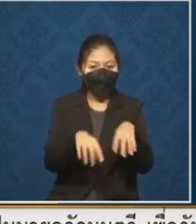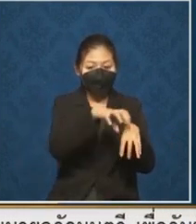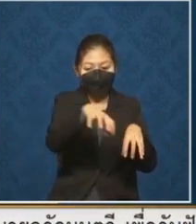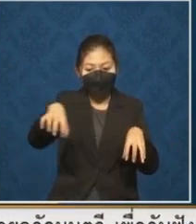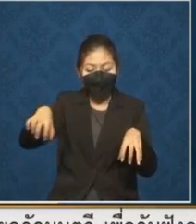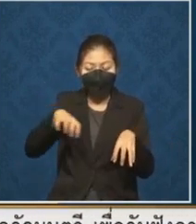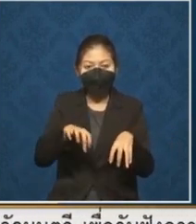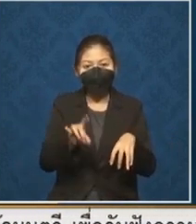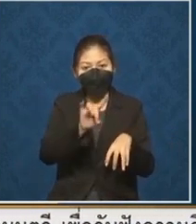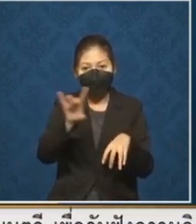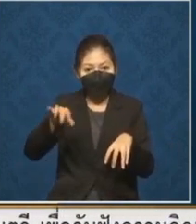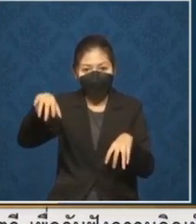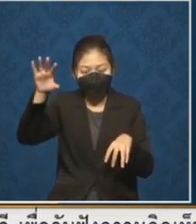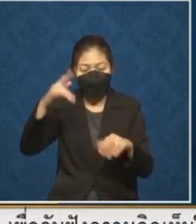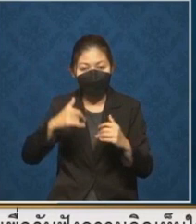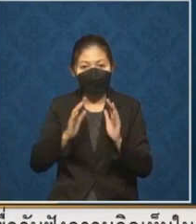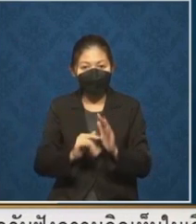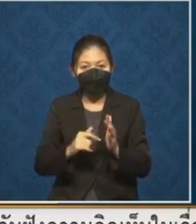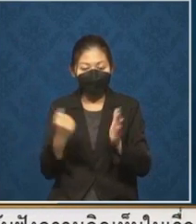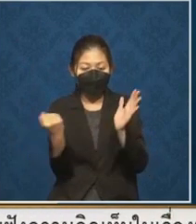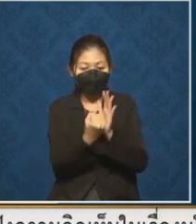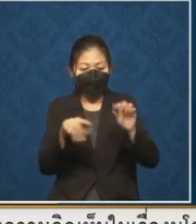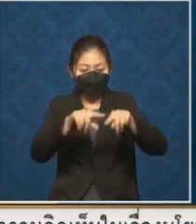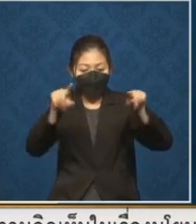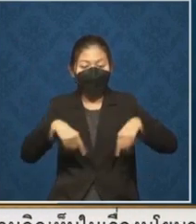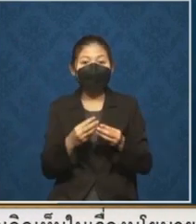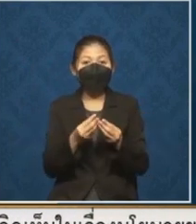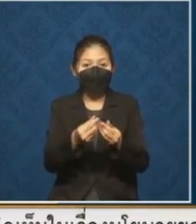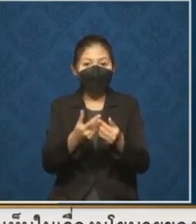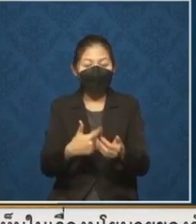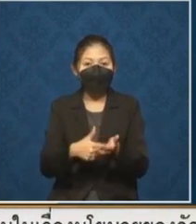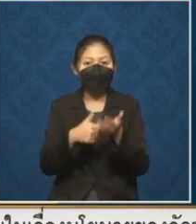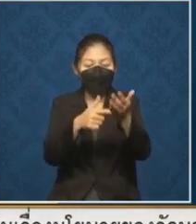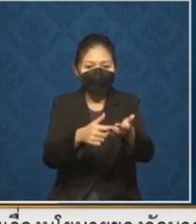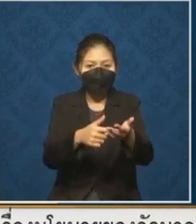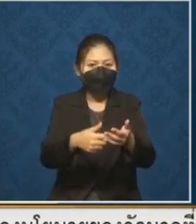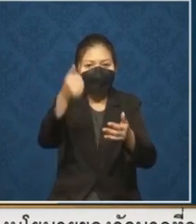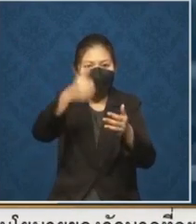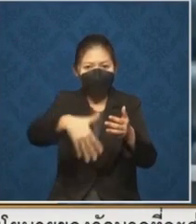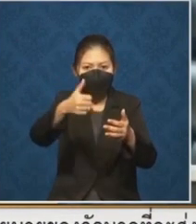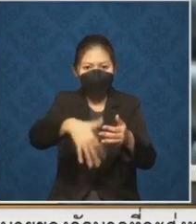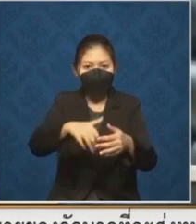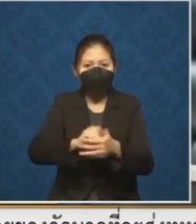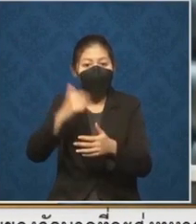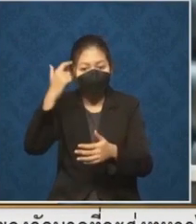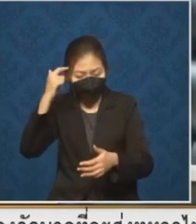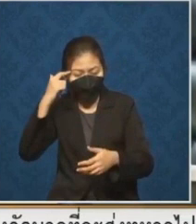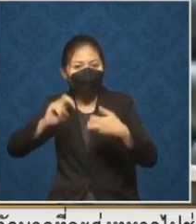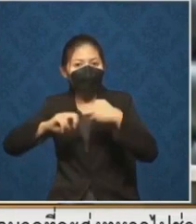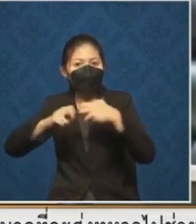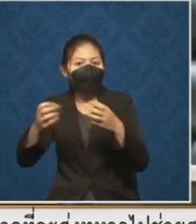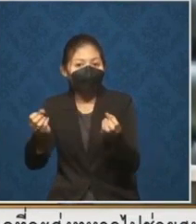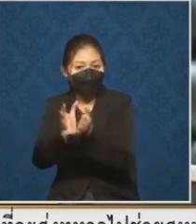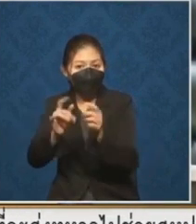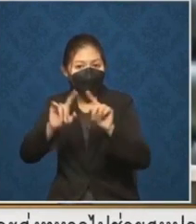สอบกอรหมุด คนเขาจะออกชโนดทำอะไรไม่ได้เลยพอเรีกหน่วยมา บอกอะไรไ รู้วามปัหา แต